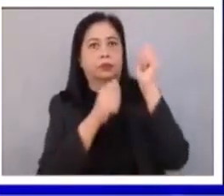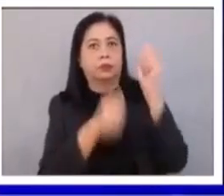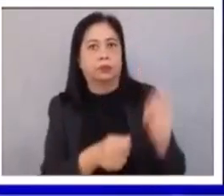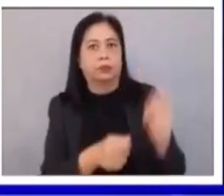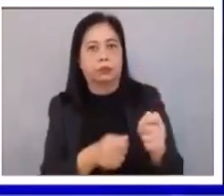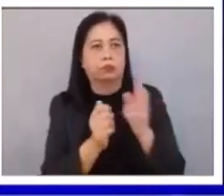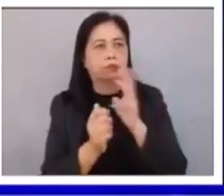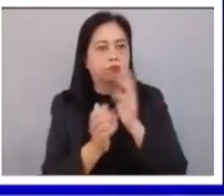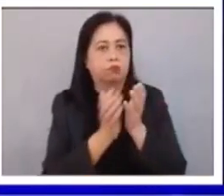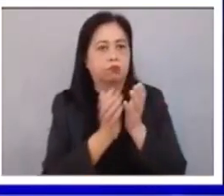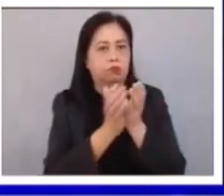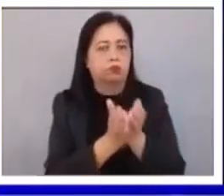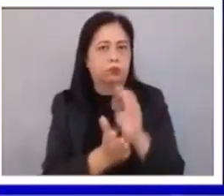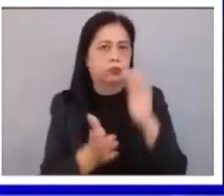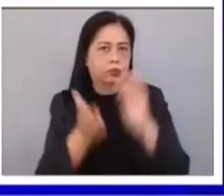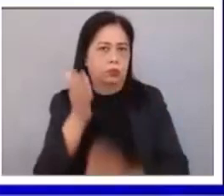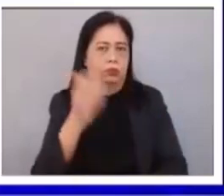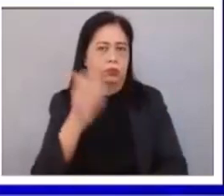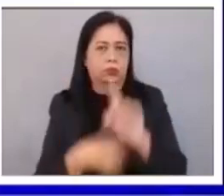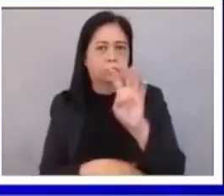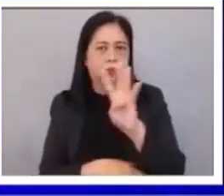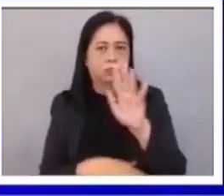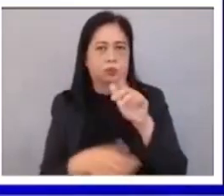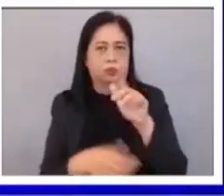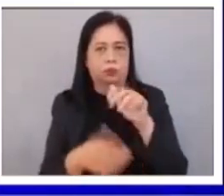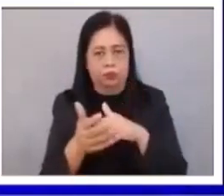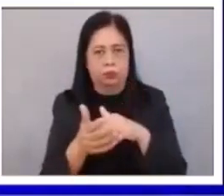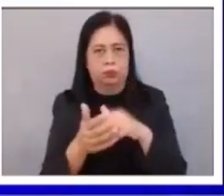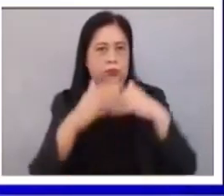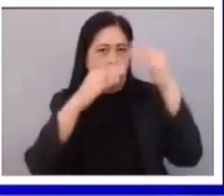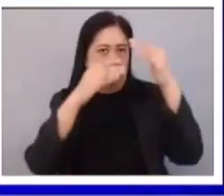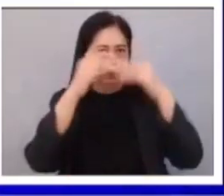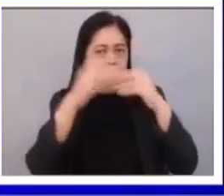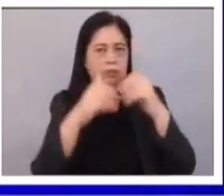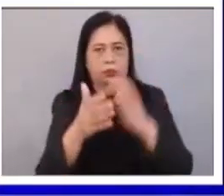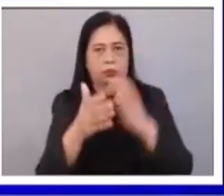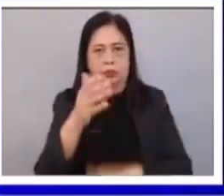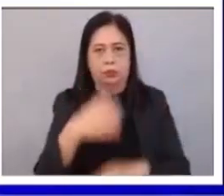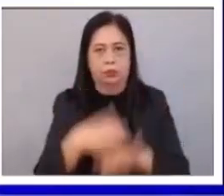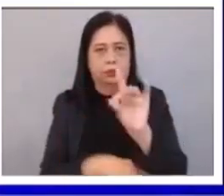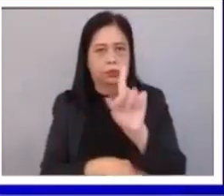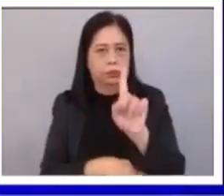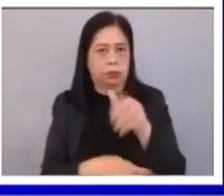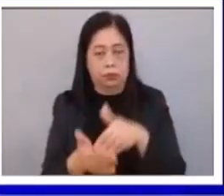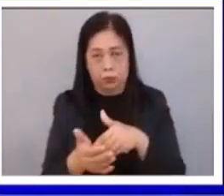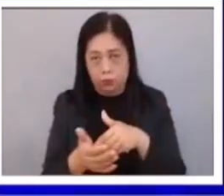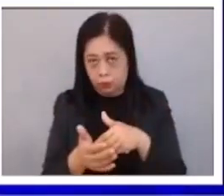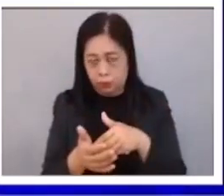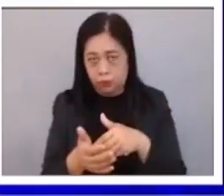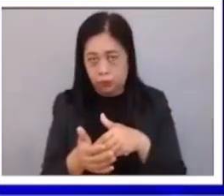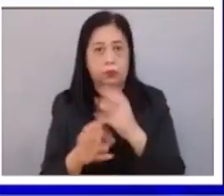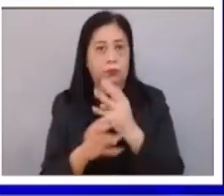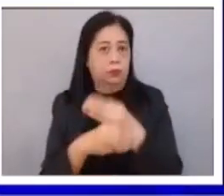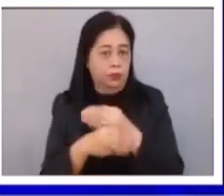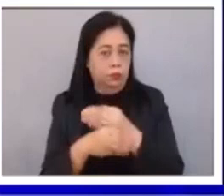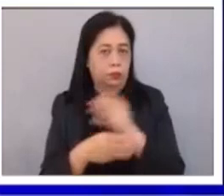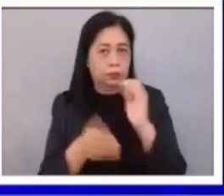na 124,000. Construction may bawas na 81,000. Manufacturing may bawas